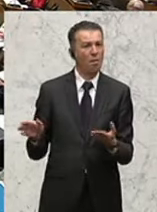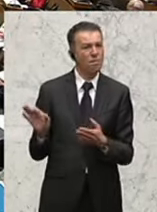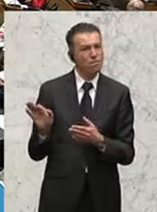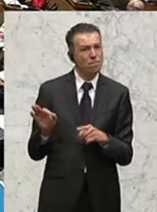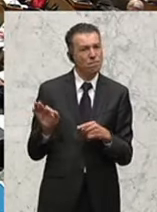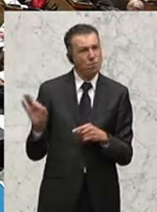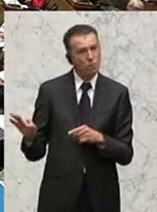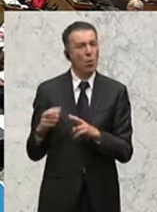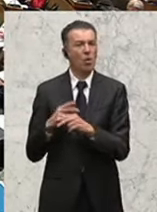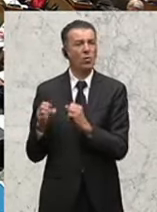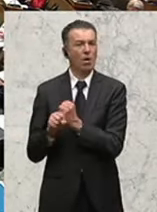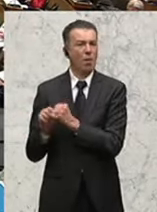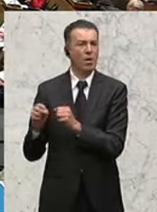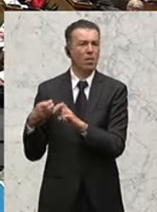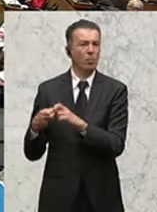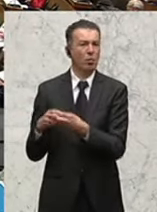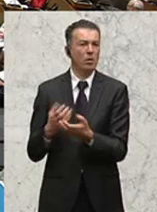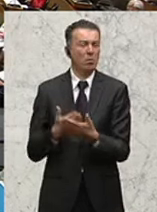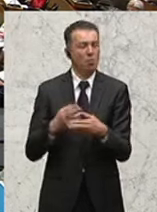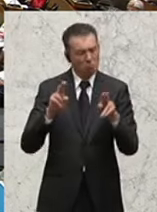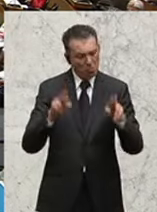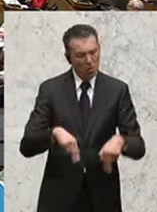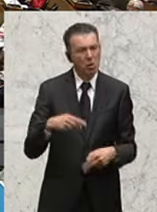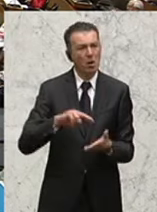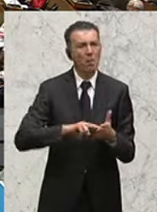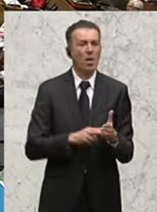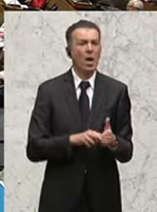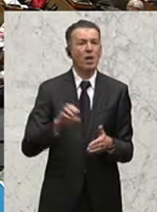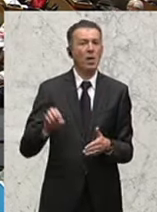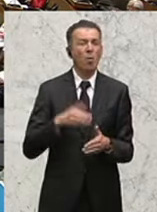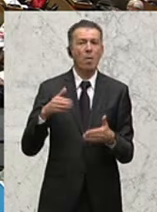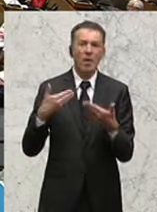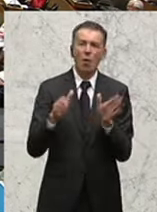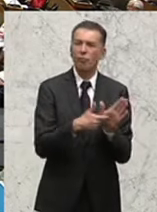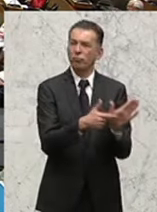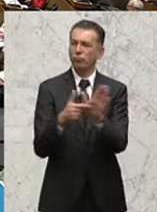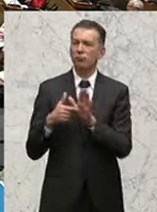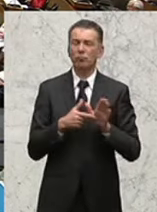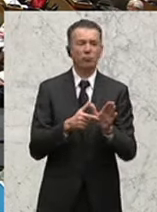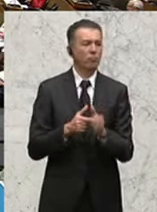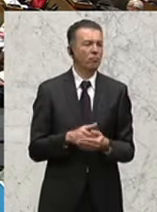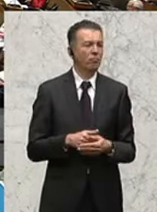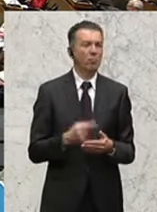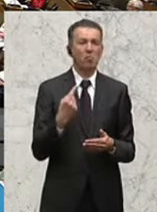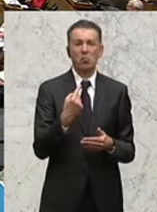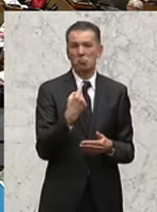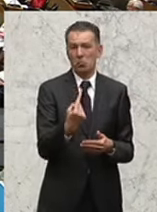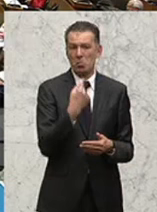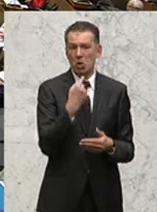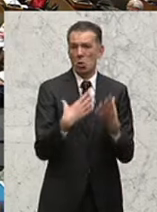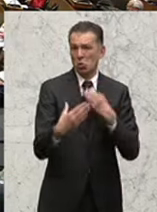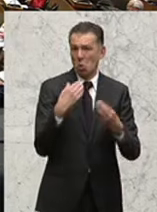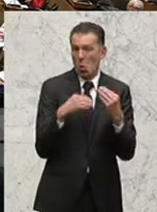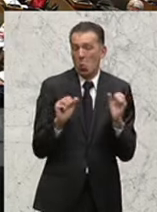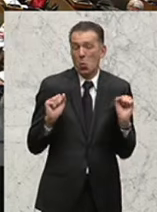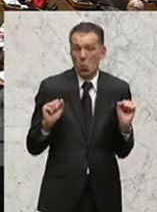dem her betrachtet, ist es auch ein legitimes Ansinnen, finde ich, Europa hier mehr sichtbar zu machen. Wenn Sie das als Show bezeichnen, mag das